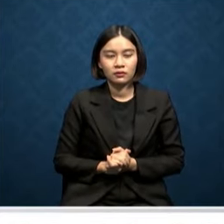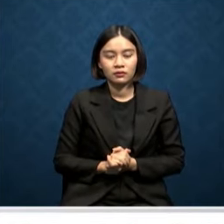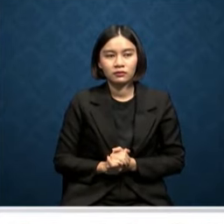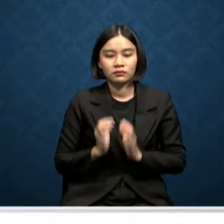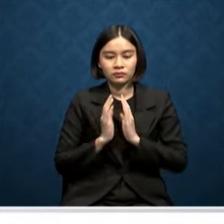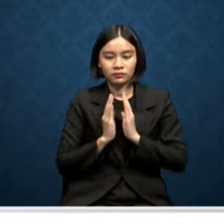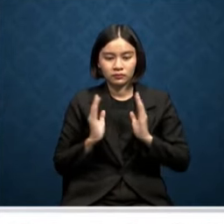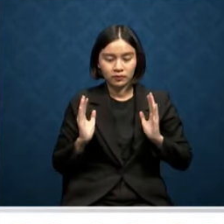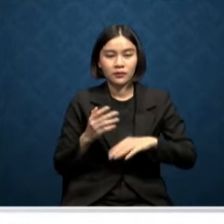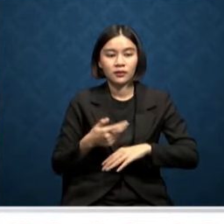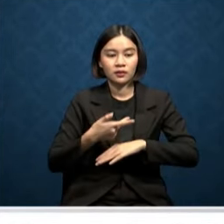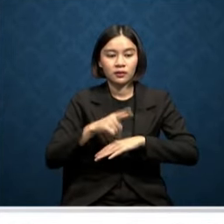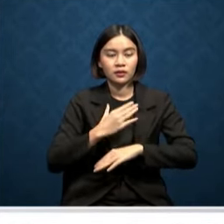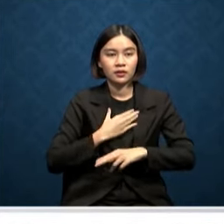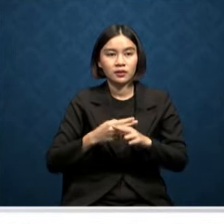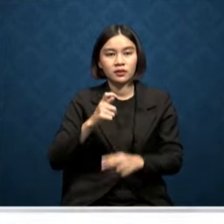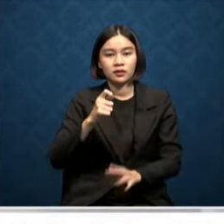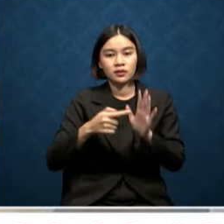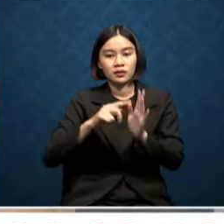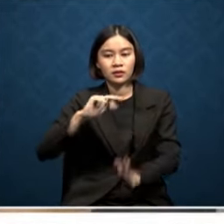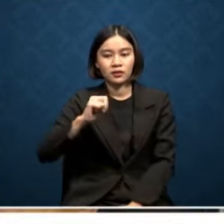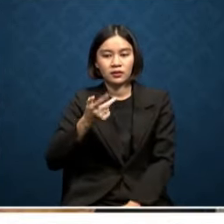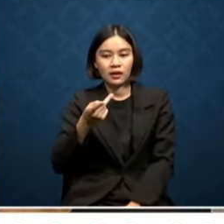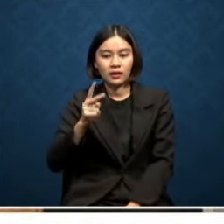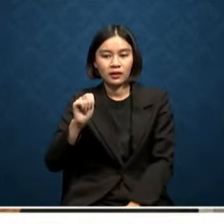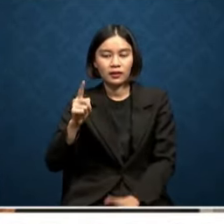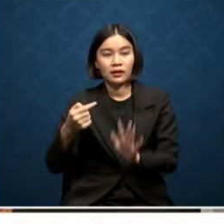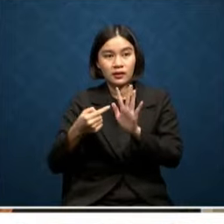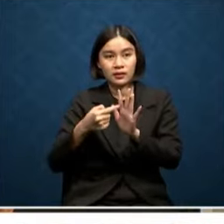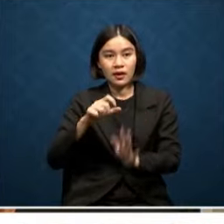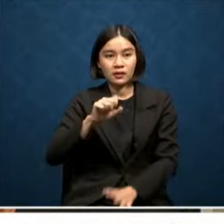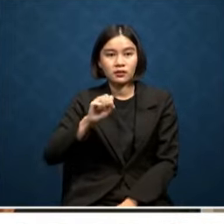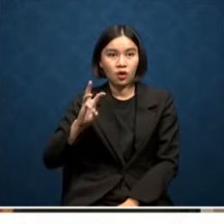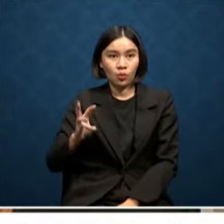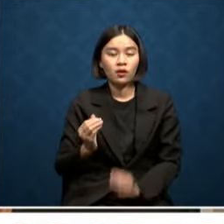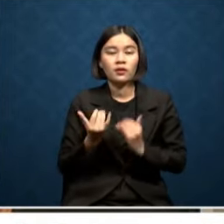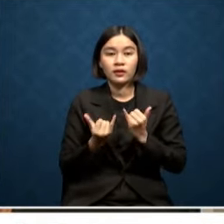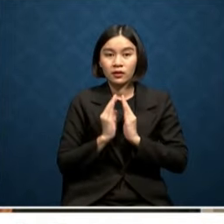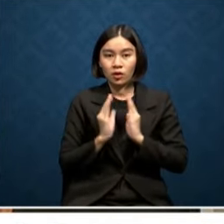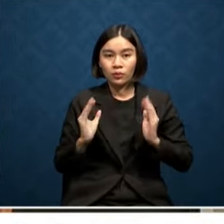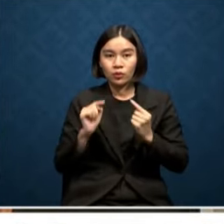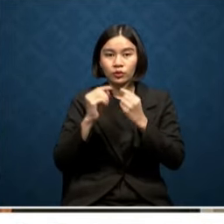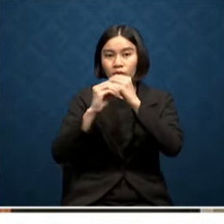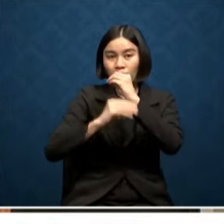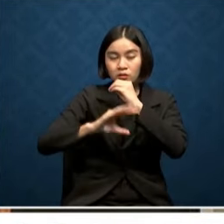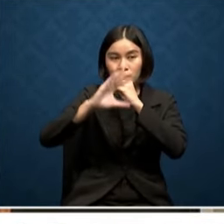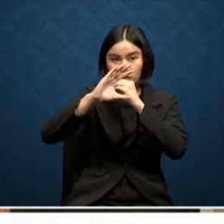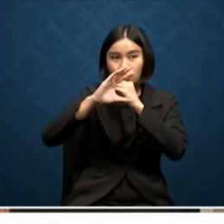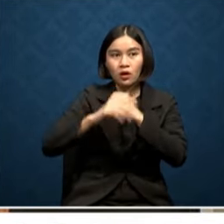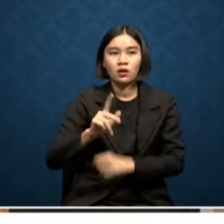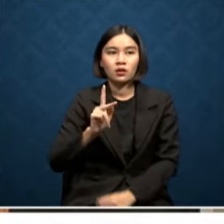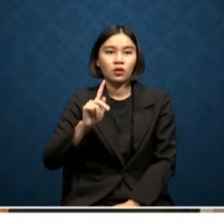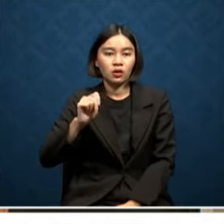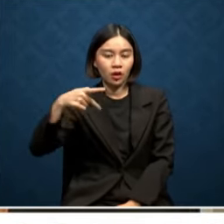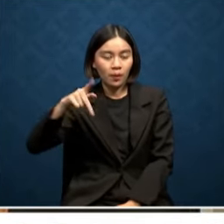ขอบพระคุณค่ะท่านประธานอังคณานีรัตน์เพจิตสมาชิกวุฒิสภาค่ะต้องขอบคุณทางกสทช.แล้วก็กตป.นะ